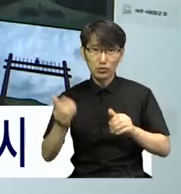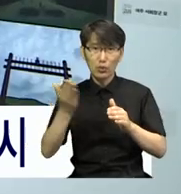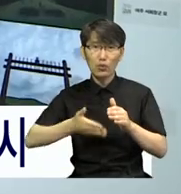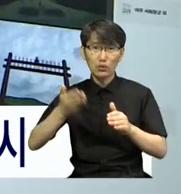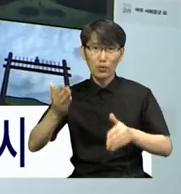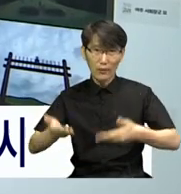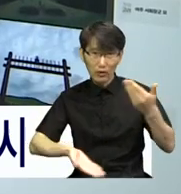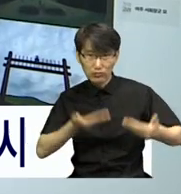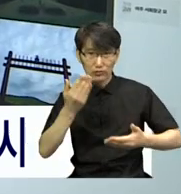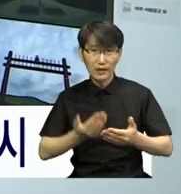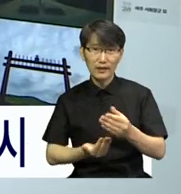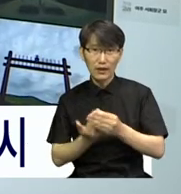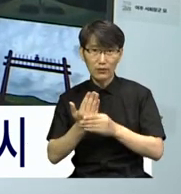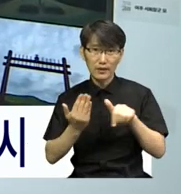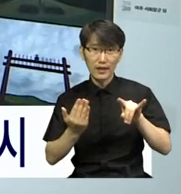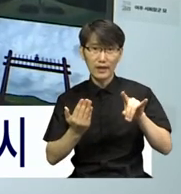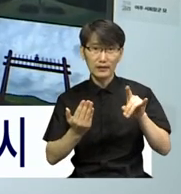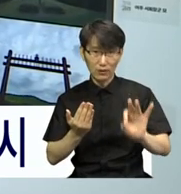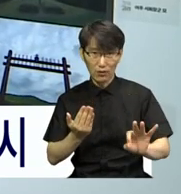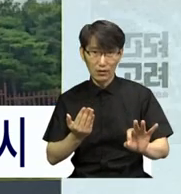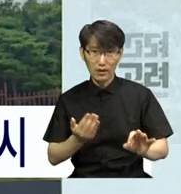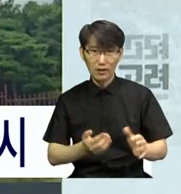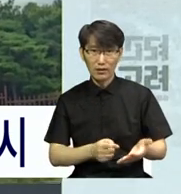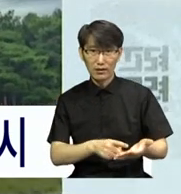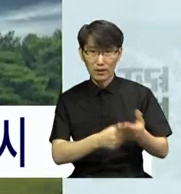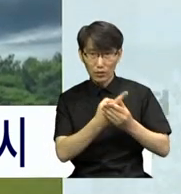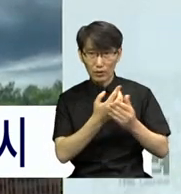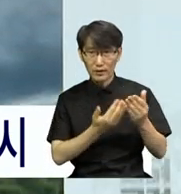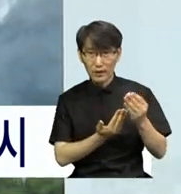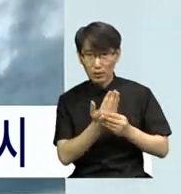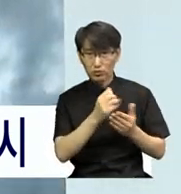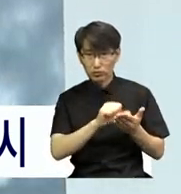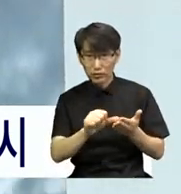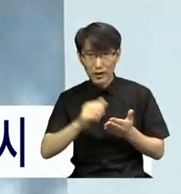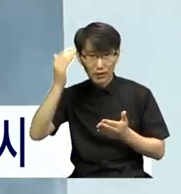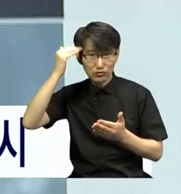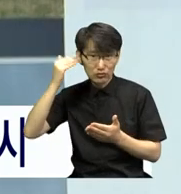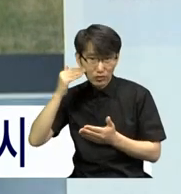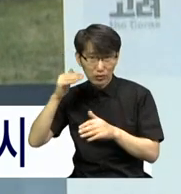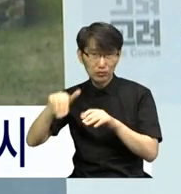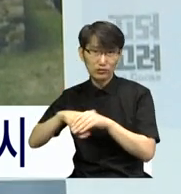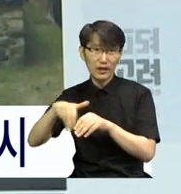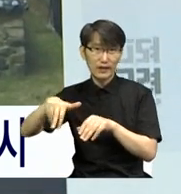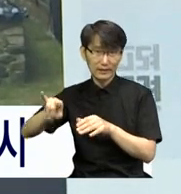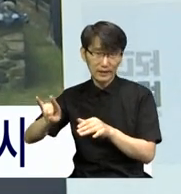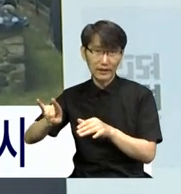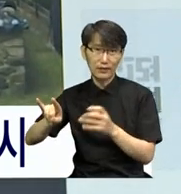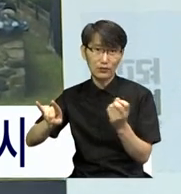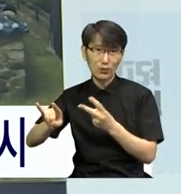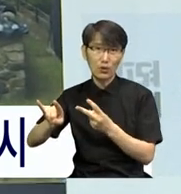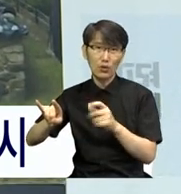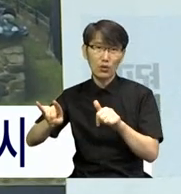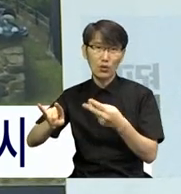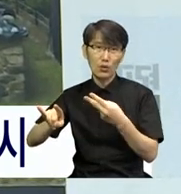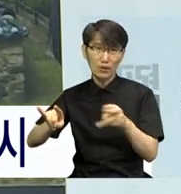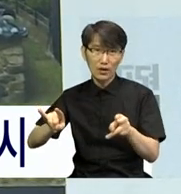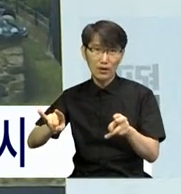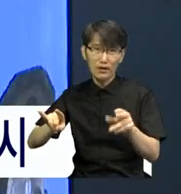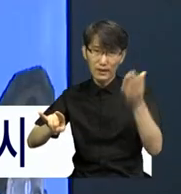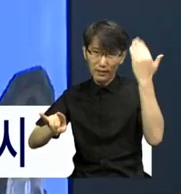조사 당시 개성 고려 공터에서 출토된 유물과 나만의 문화재 그리고 고려 이미 와